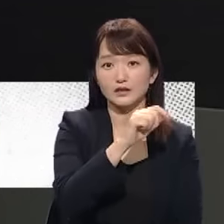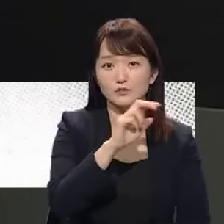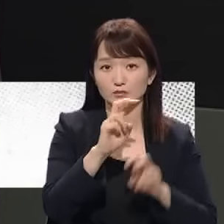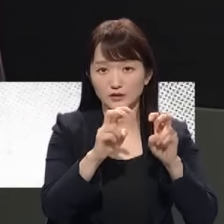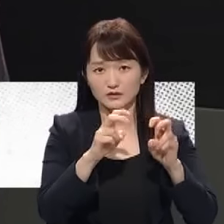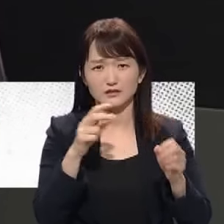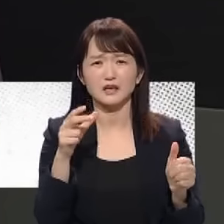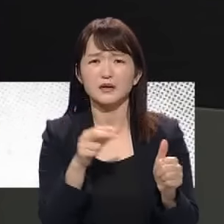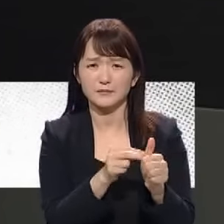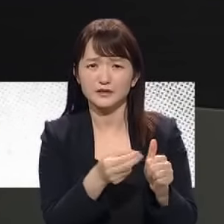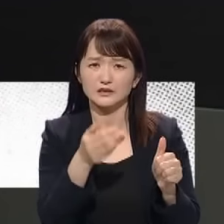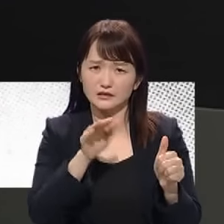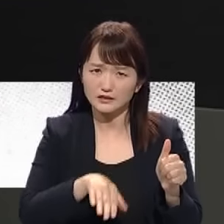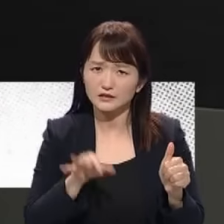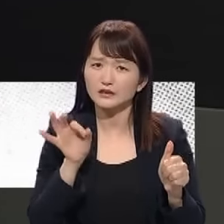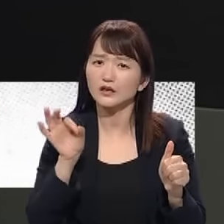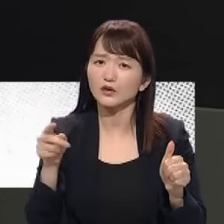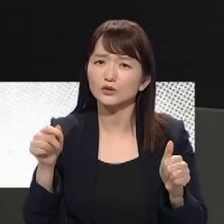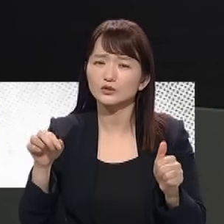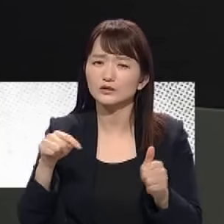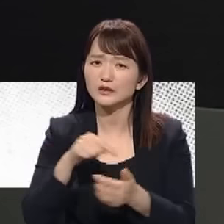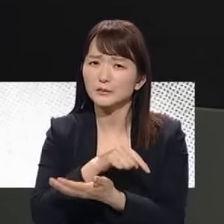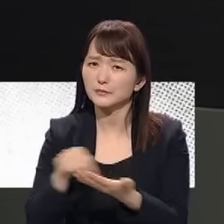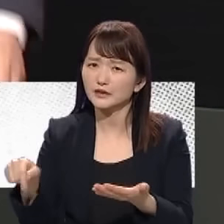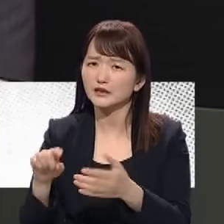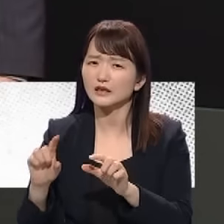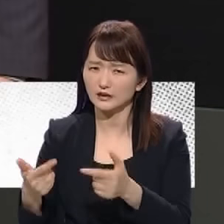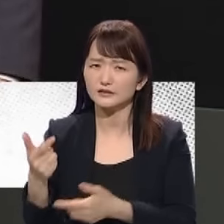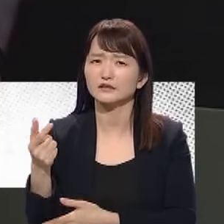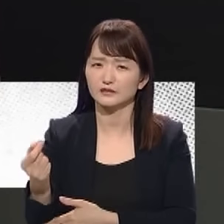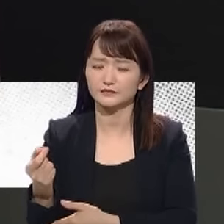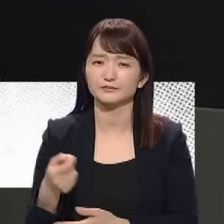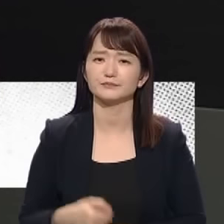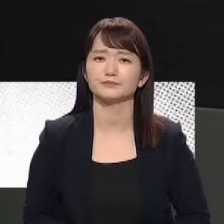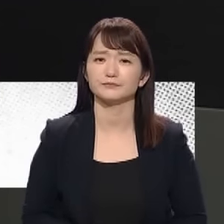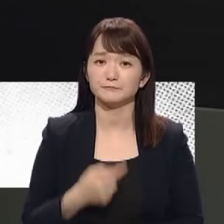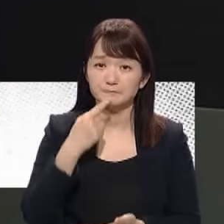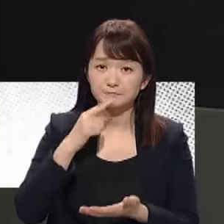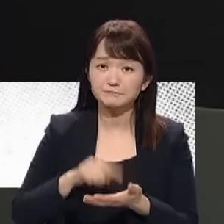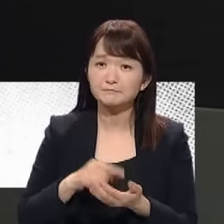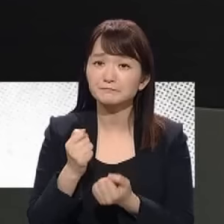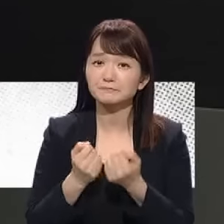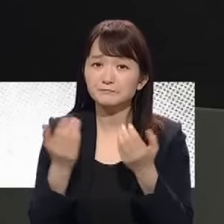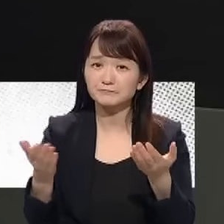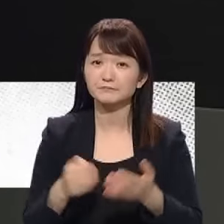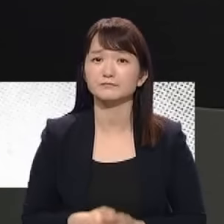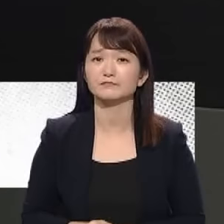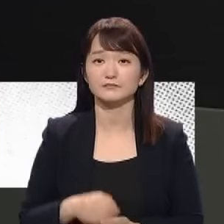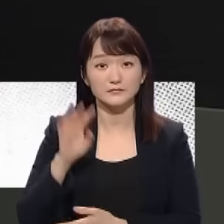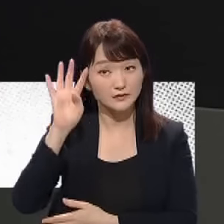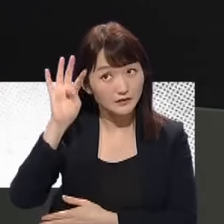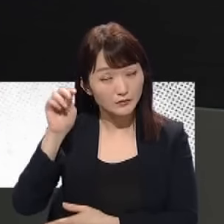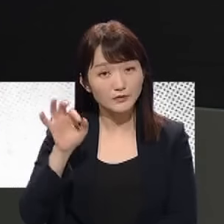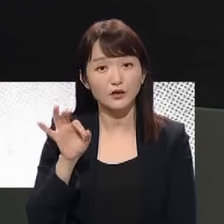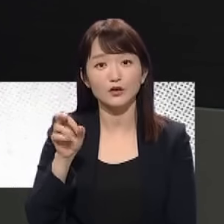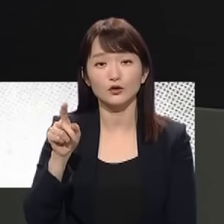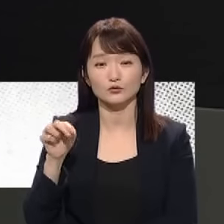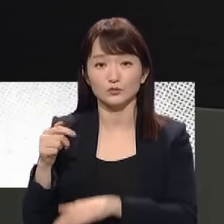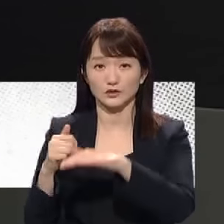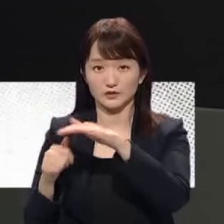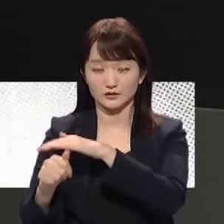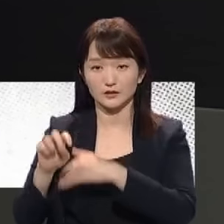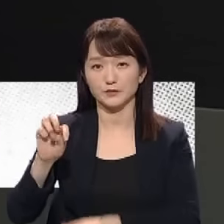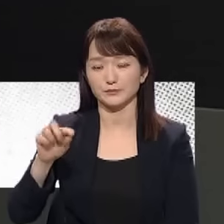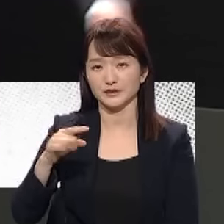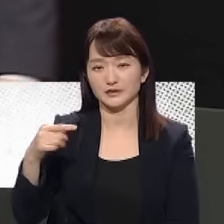배신은 되겠지만 어두워에 대한 배임은 아닌 것 같다 한 거죠. 자, 쉽게 말해서 결론은 당분간 어두워 대표, 민희진